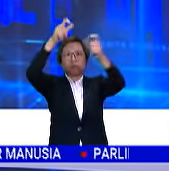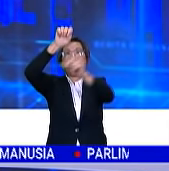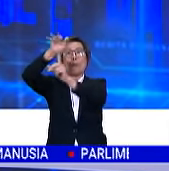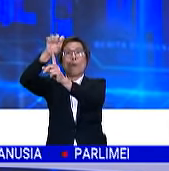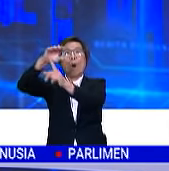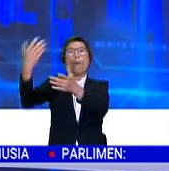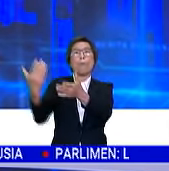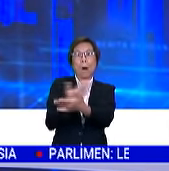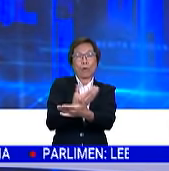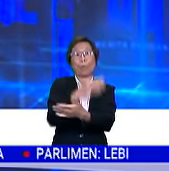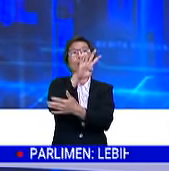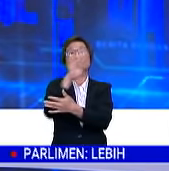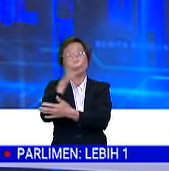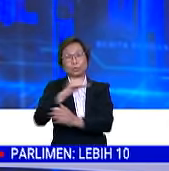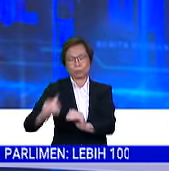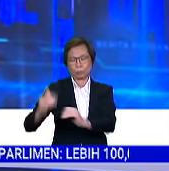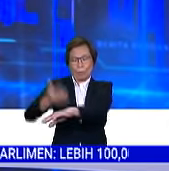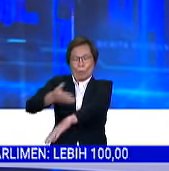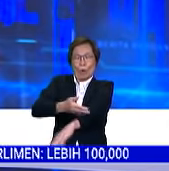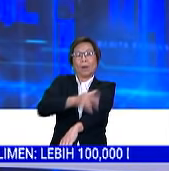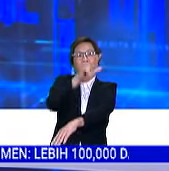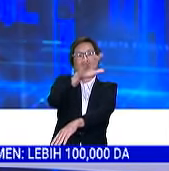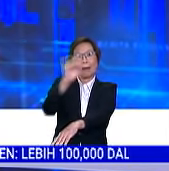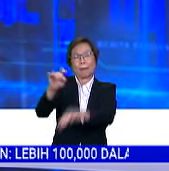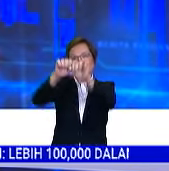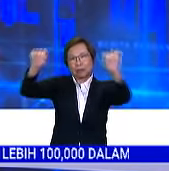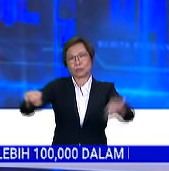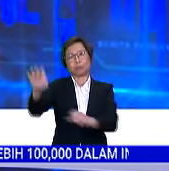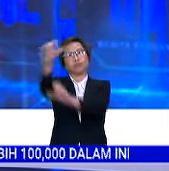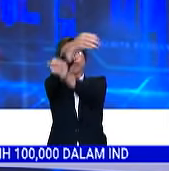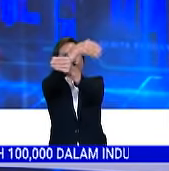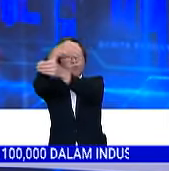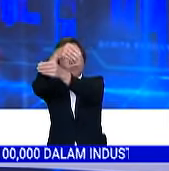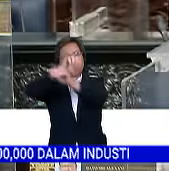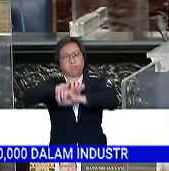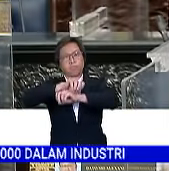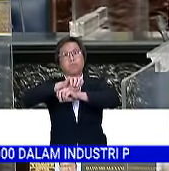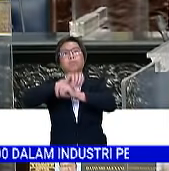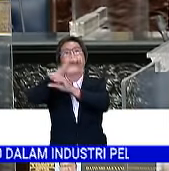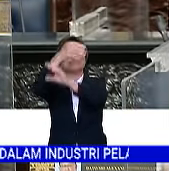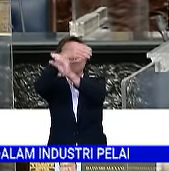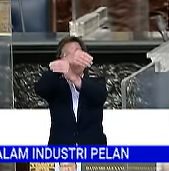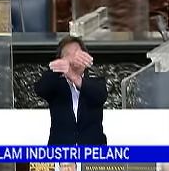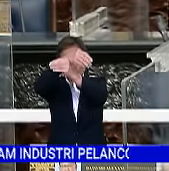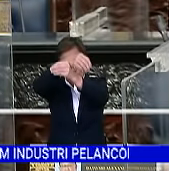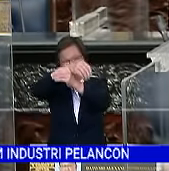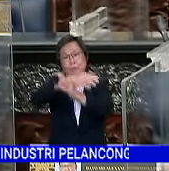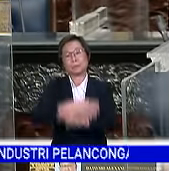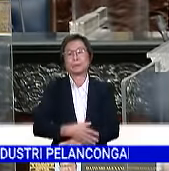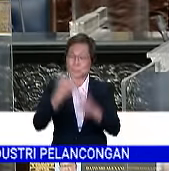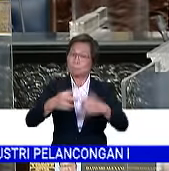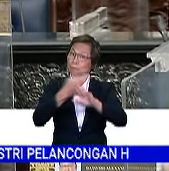telekomunikasi baharu dan menaik taraf 38 stesen pemancar. hormat, telah